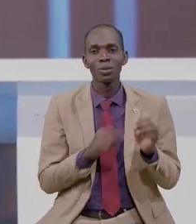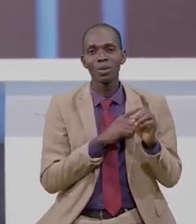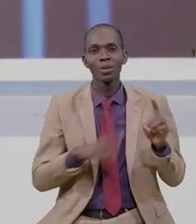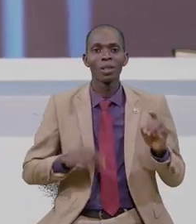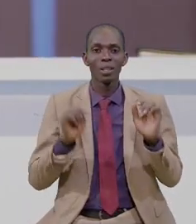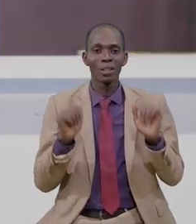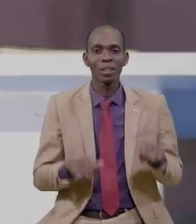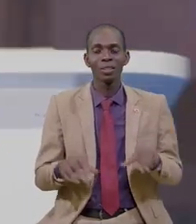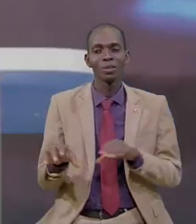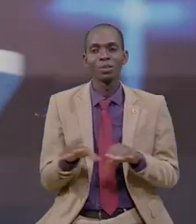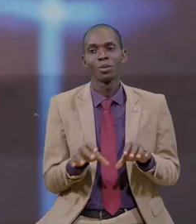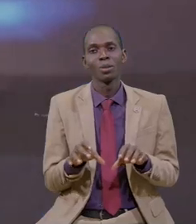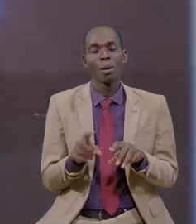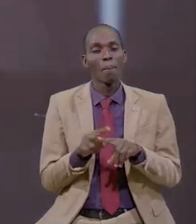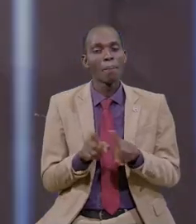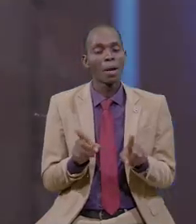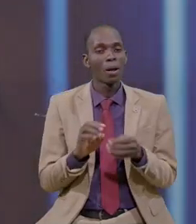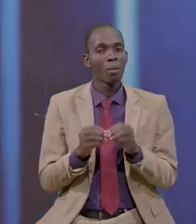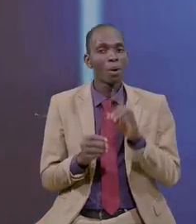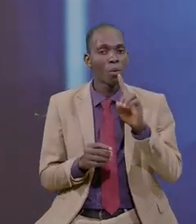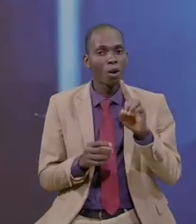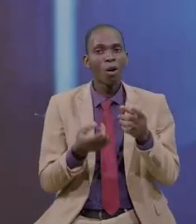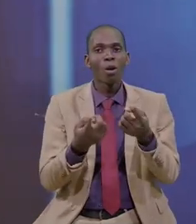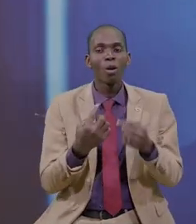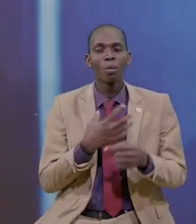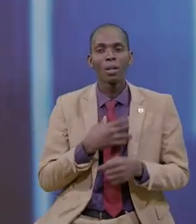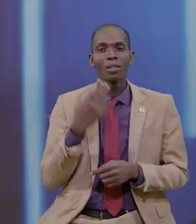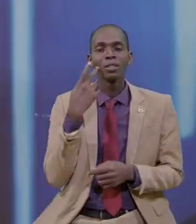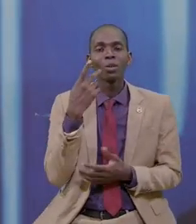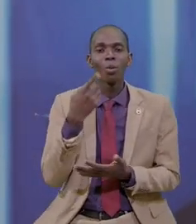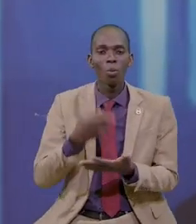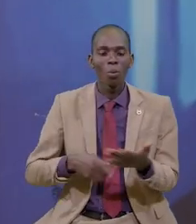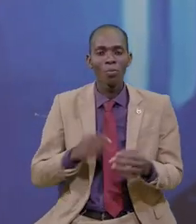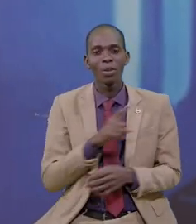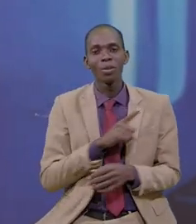faire. Premièrement, venez voir ce que le Seigneur a fait